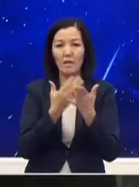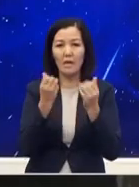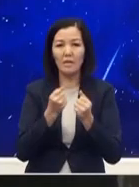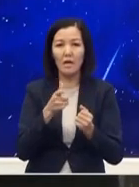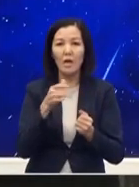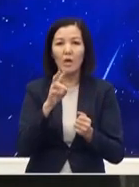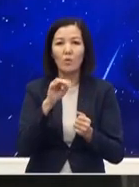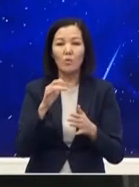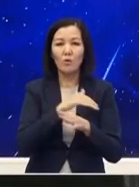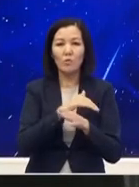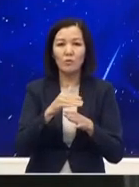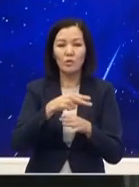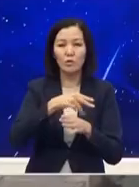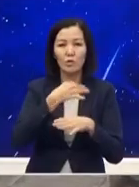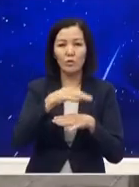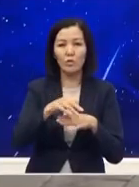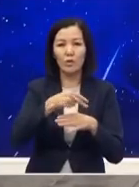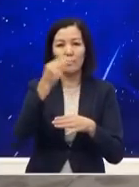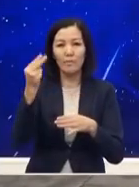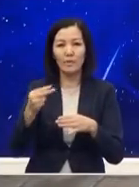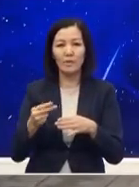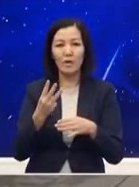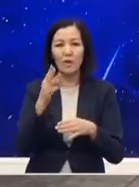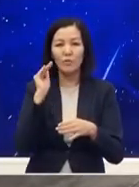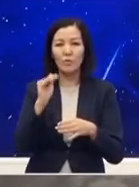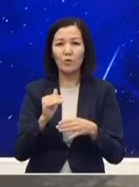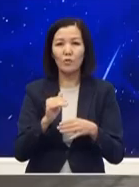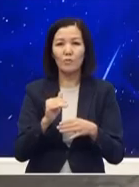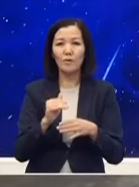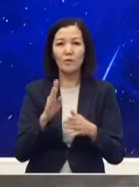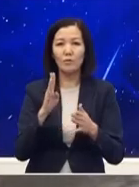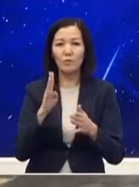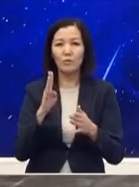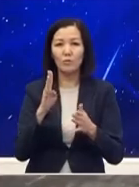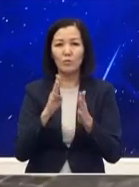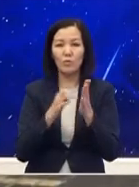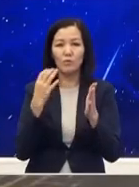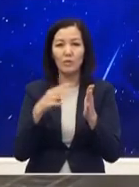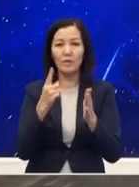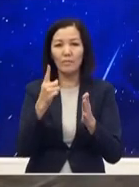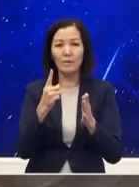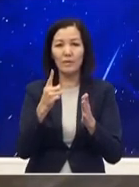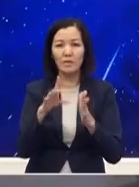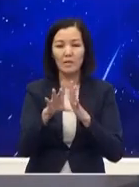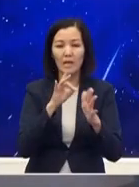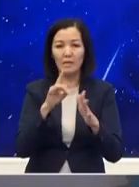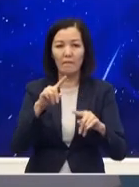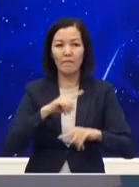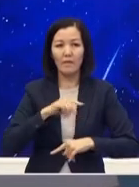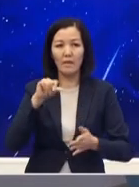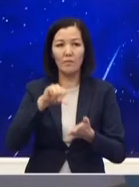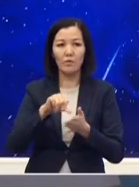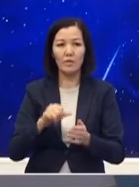Гоголь көшесі туралы күзгі пейзажы 4941 туынды арасынан үздік танылып финалға өтіпті.